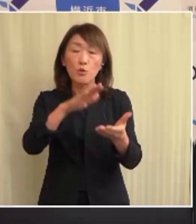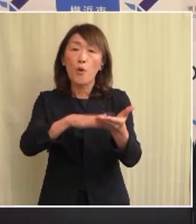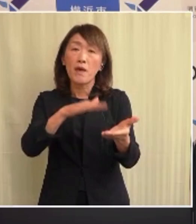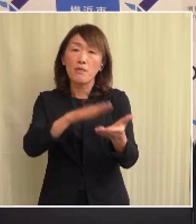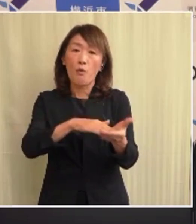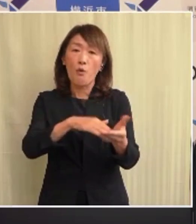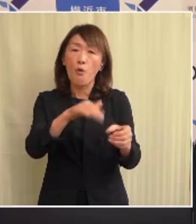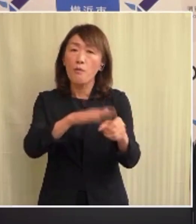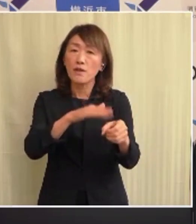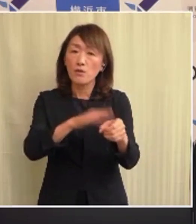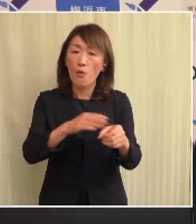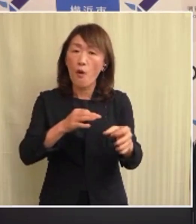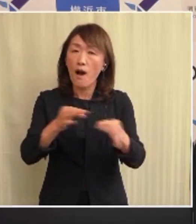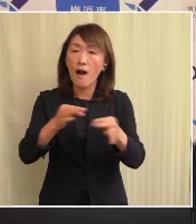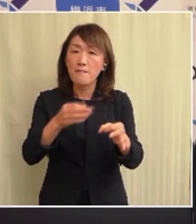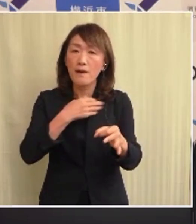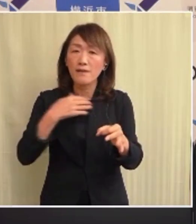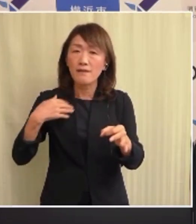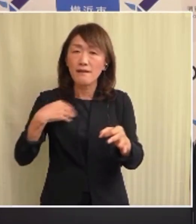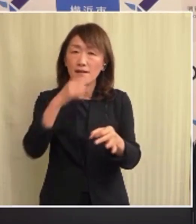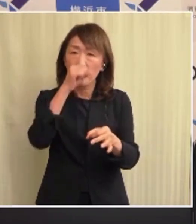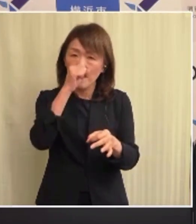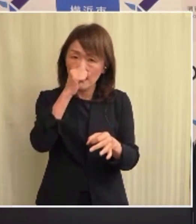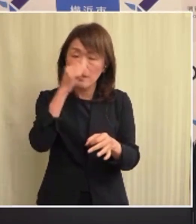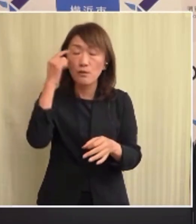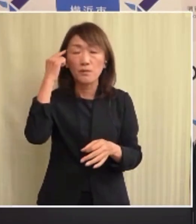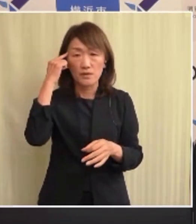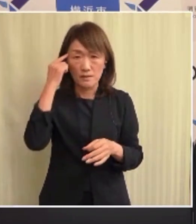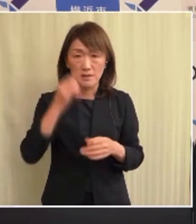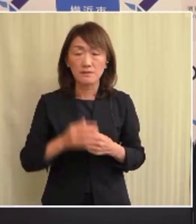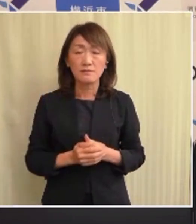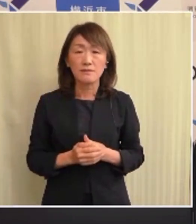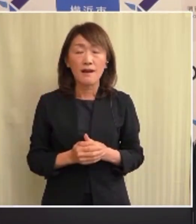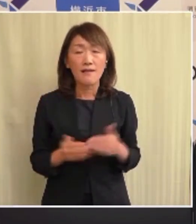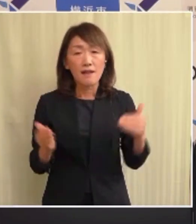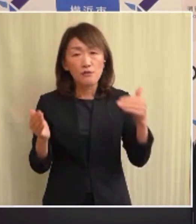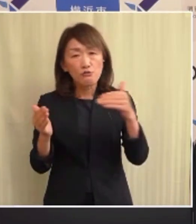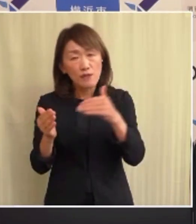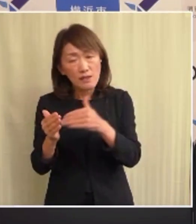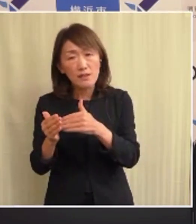販売されるようになるといいなというふうに思っています。で、最終的には